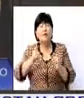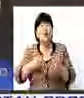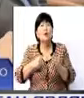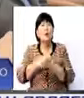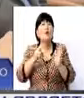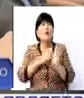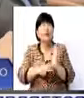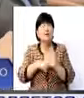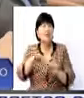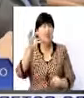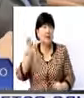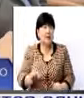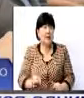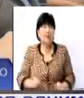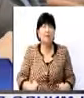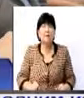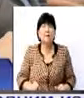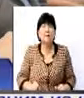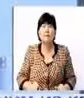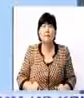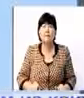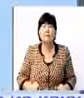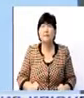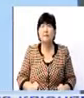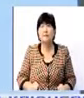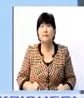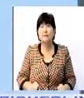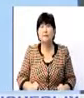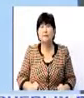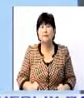80%. Чингис Уалиханов, Талгат Сыдыков, Канат Махамбетов, телеканал «Кызылорда».